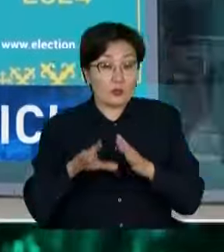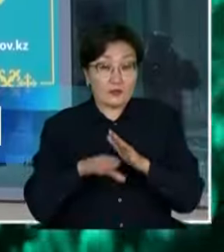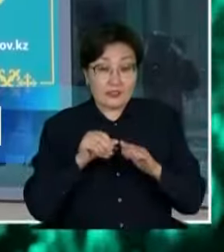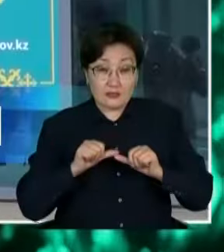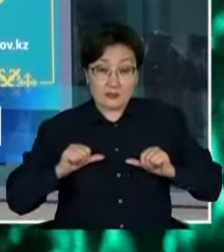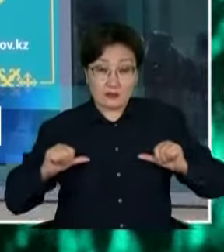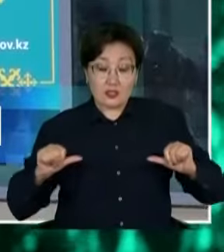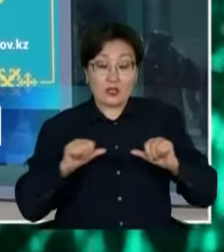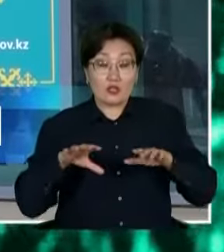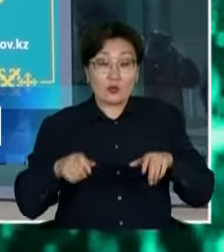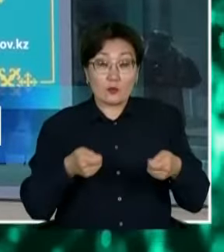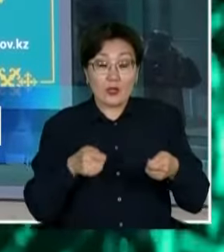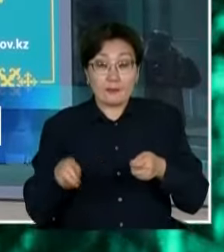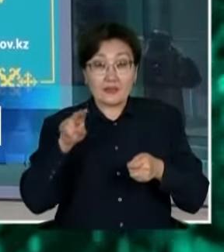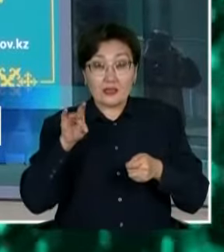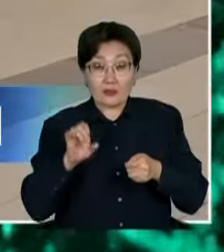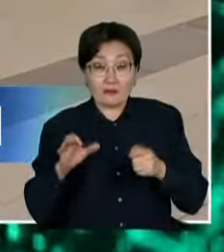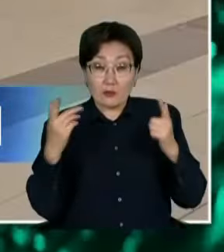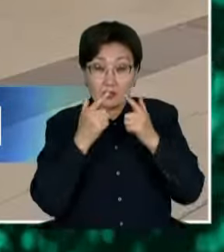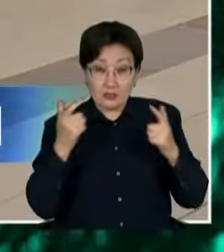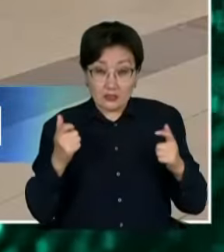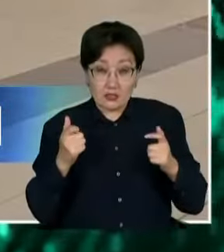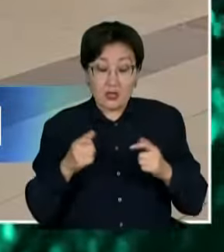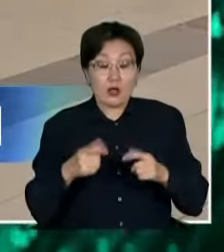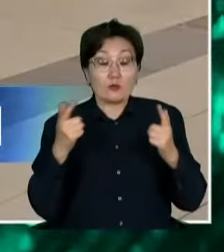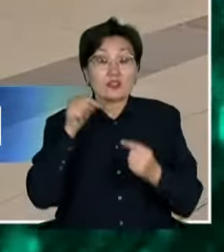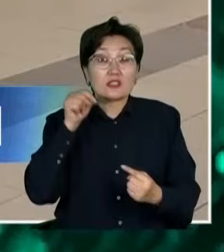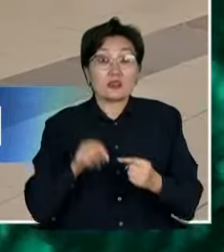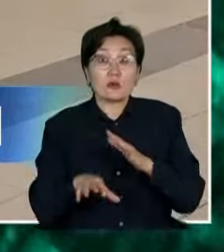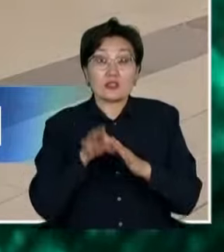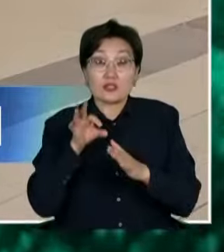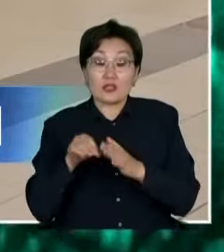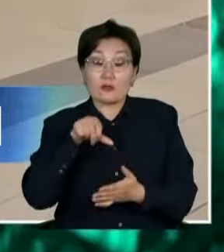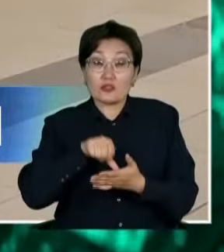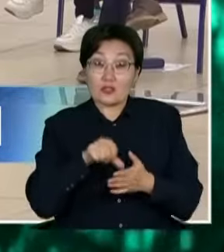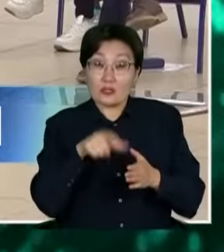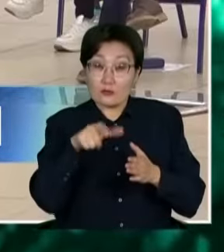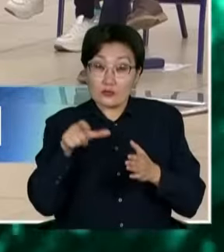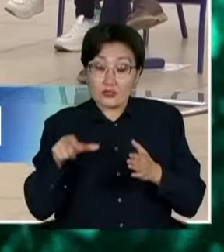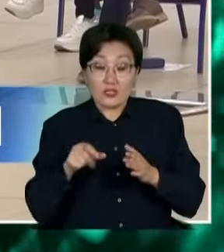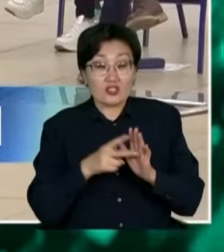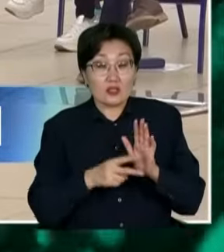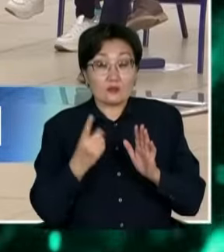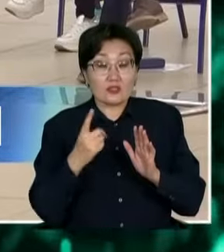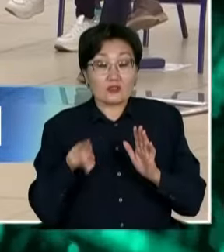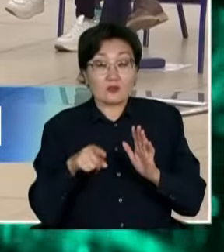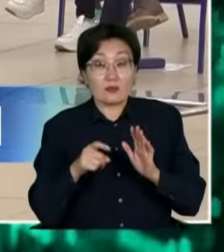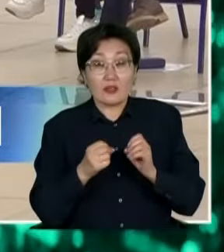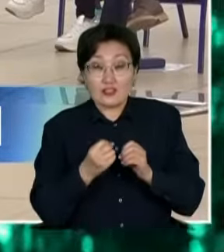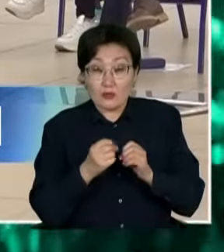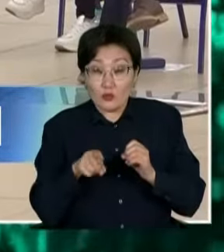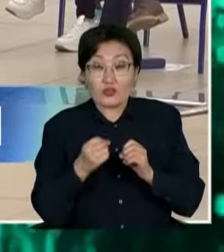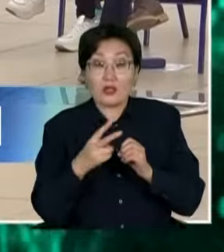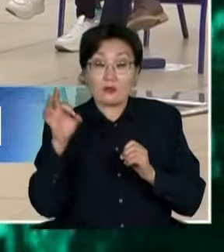референдум комиссиясының төрағасы Нұрлан Әбдіров хабарлады. Ақпарынша таңдау жасауға қатысқан қазақстандықтардың